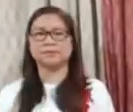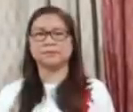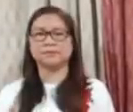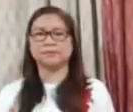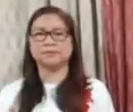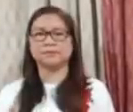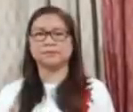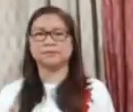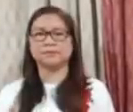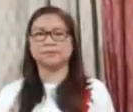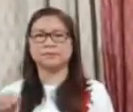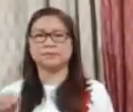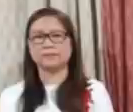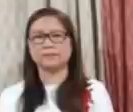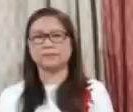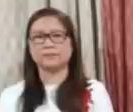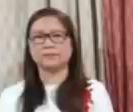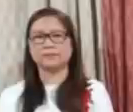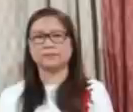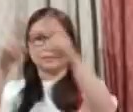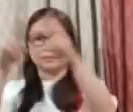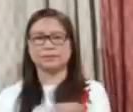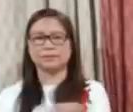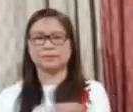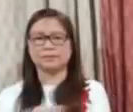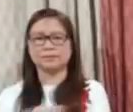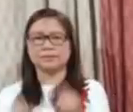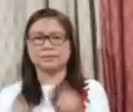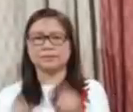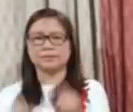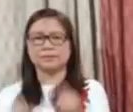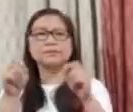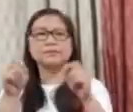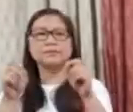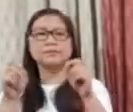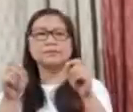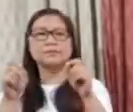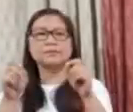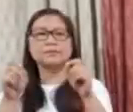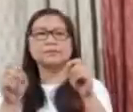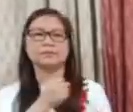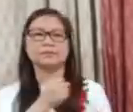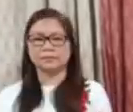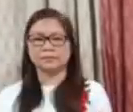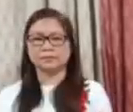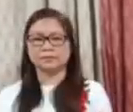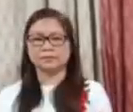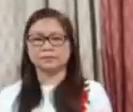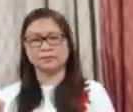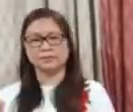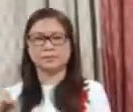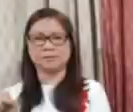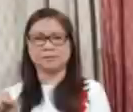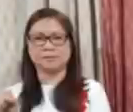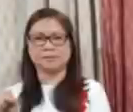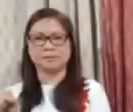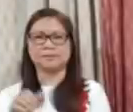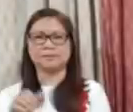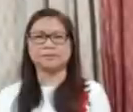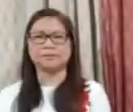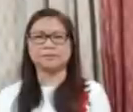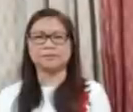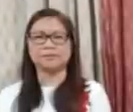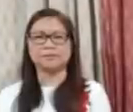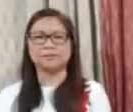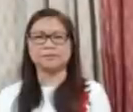tahanan. Gayon din sa ating teaching and non-teaching staff dito sa Pampanga High School. Hindi lingid sa ating kaalaman